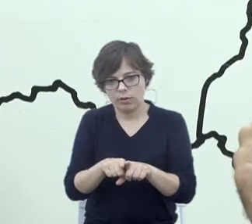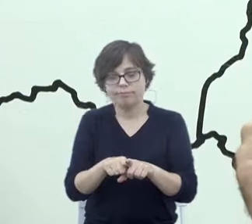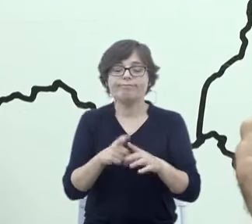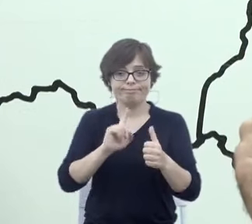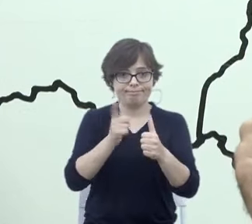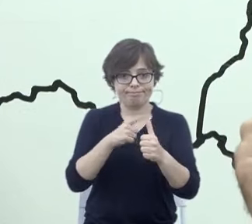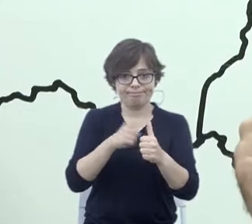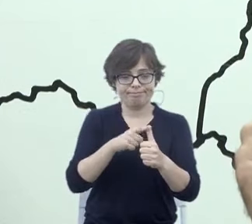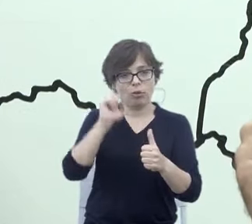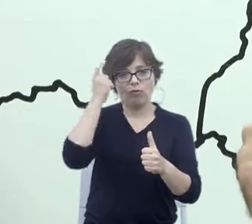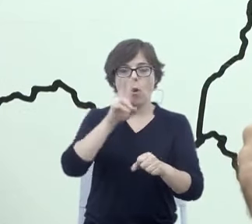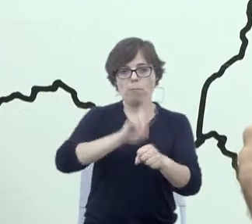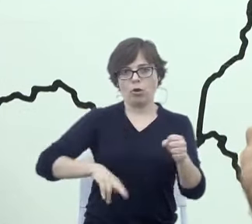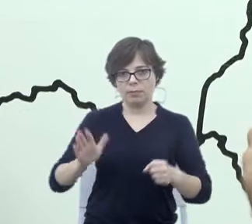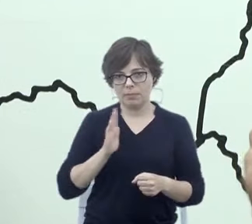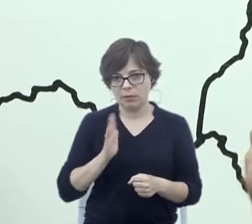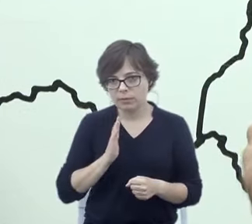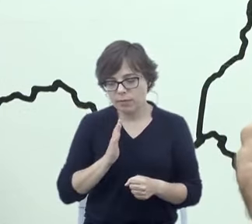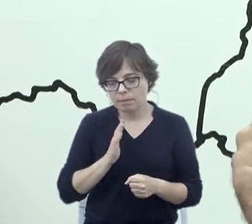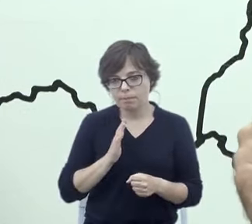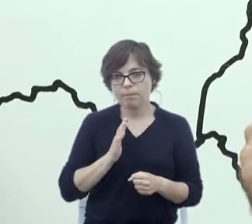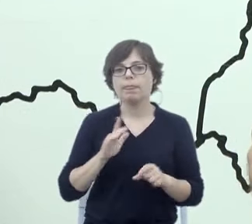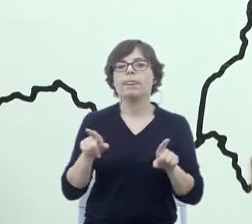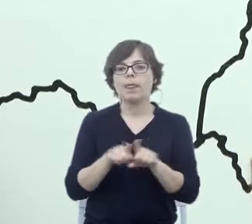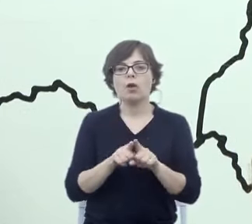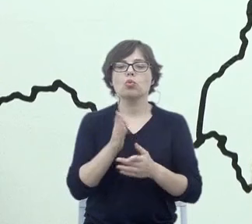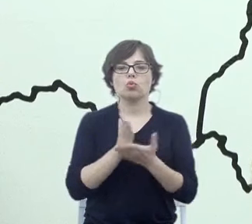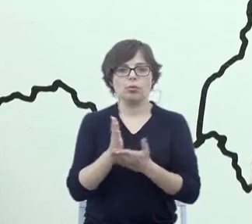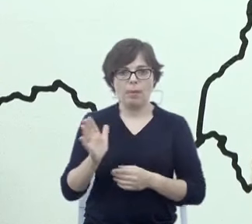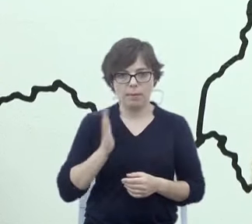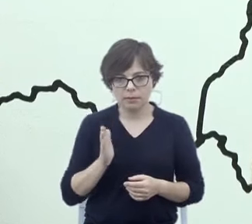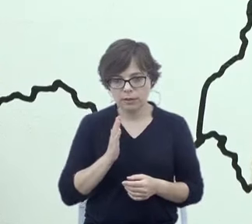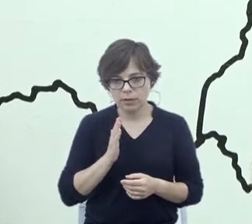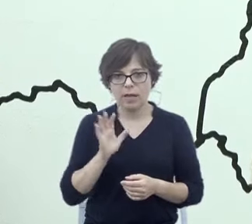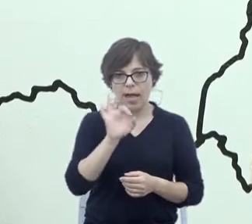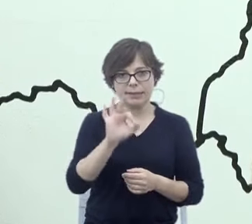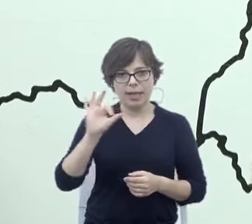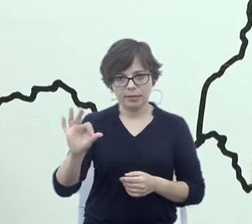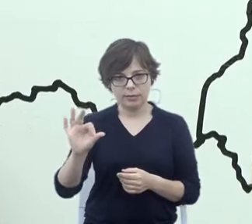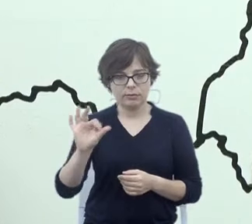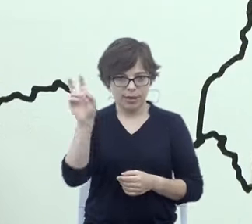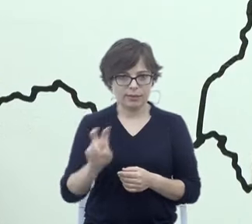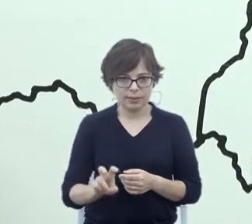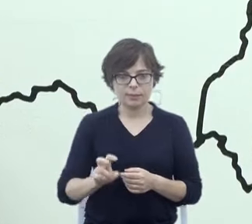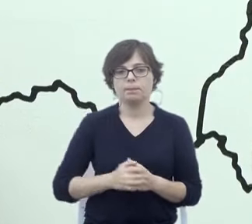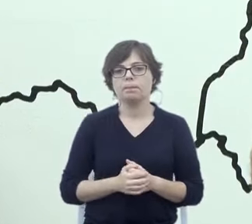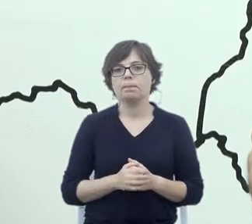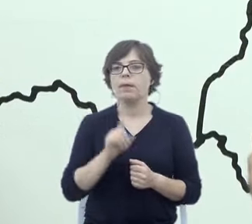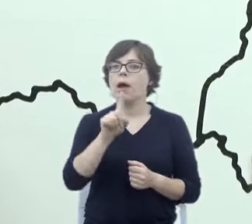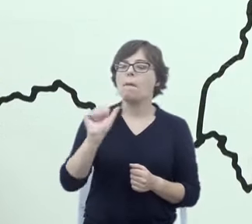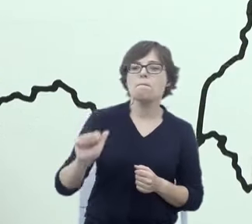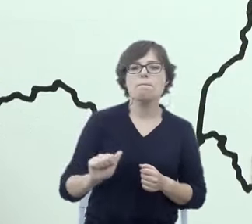Policji Bezpieczeństwa i Służbie Bezpieczeństwa SS i niejako